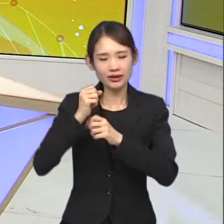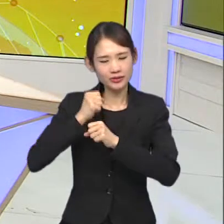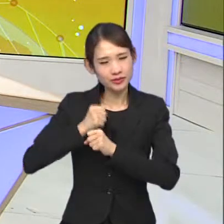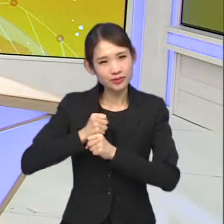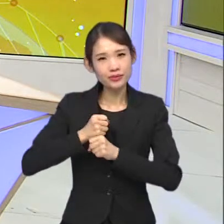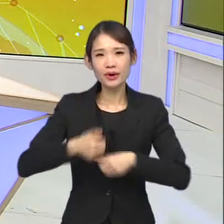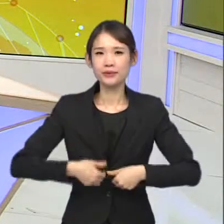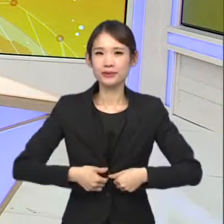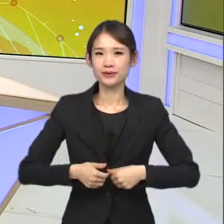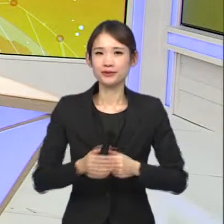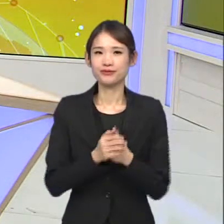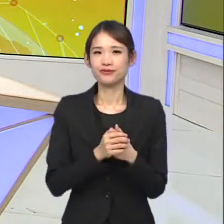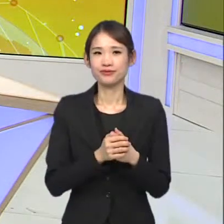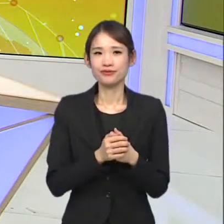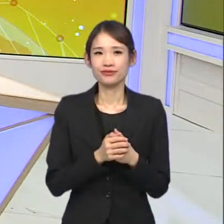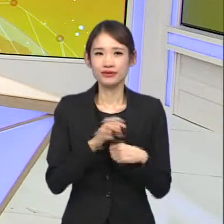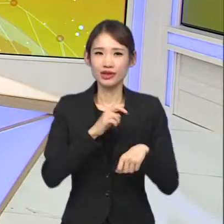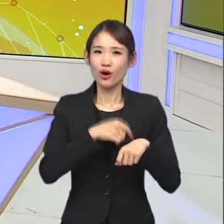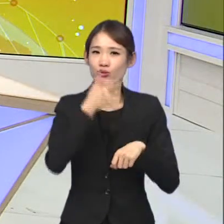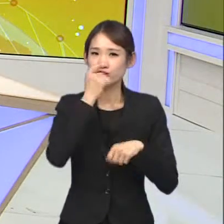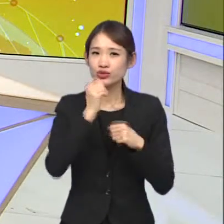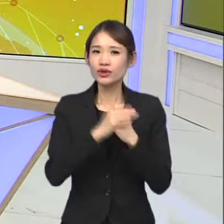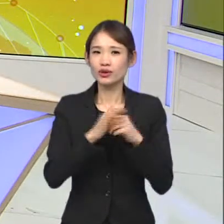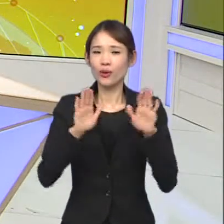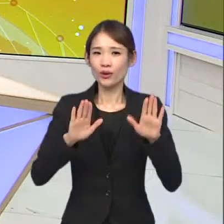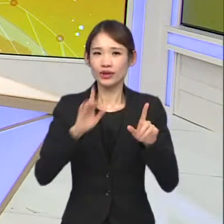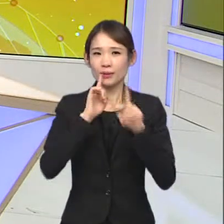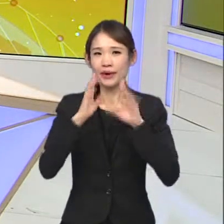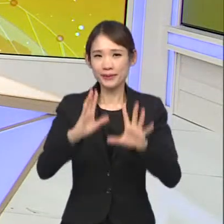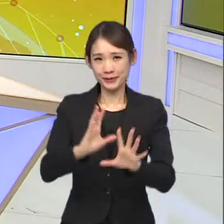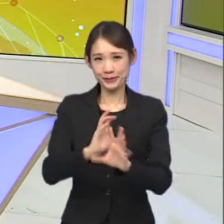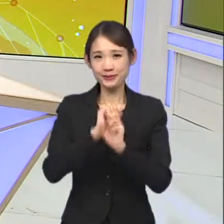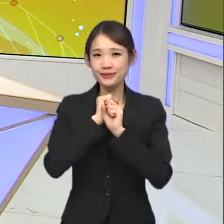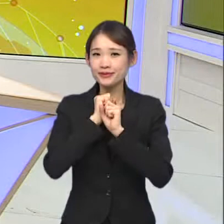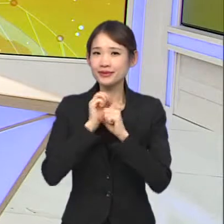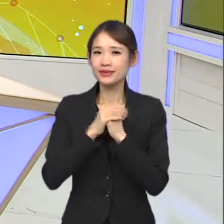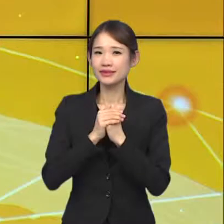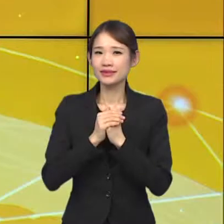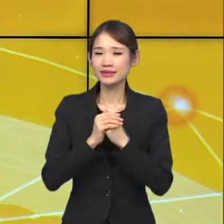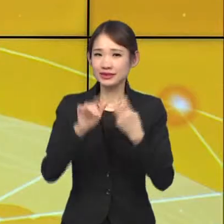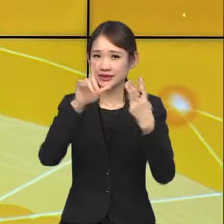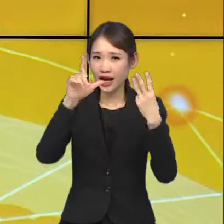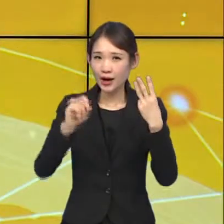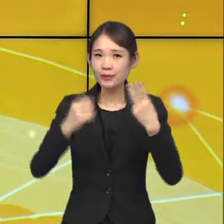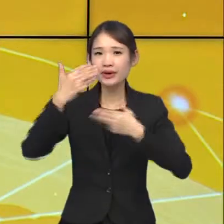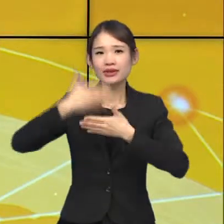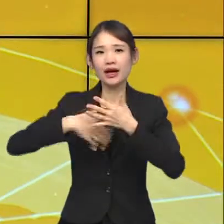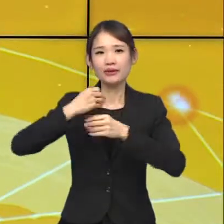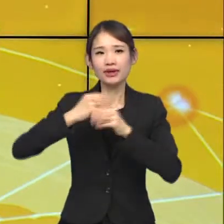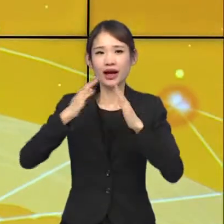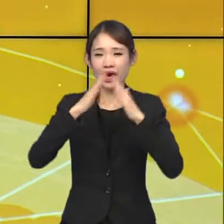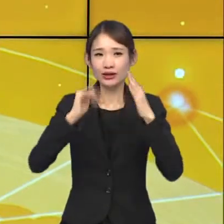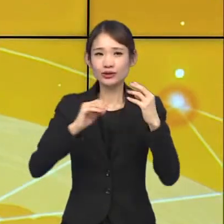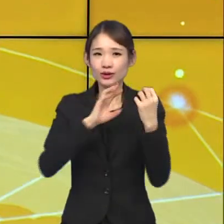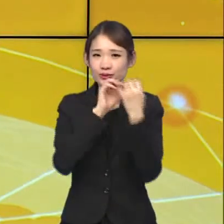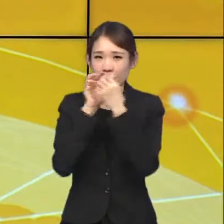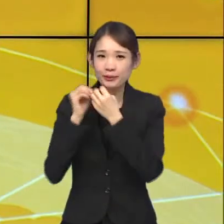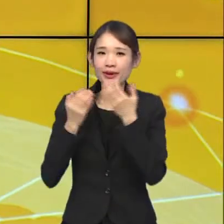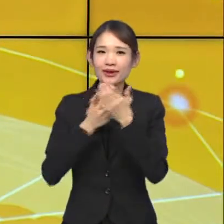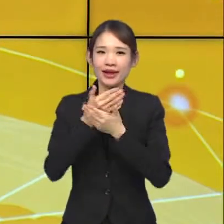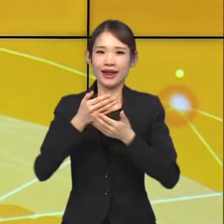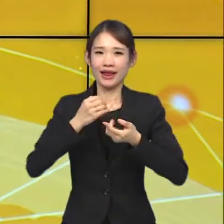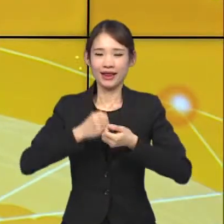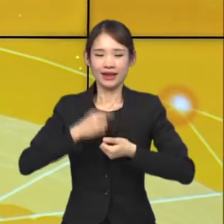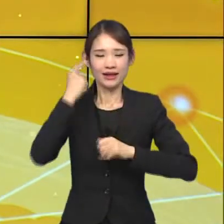네 알겠습니다 저희 시간 관계사 오늘 말씀의 여기에서 마무리 하겠습니다 자 3월 남은 기간 가족끼리 좀 대화도 열심히 하시고